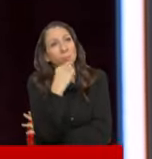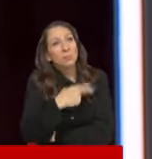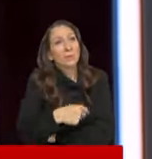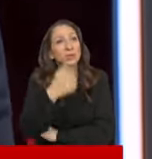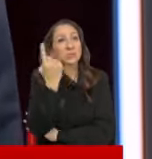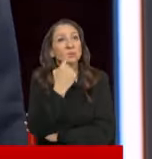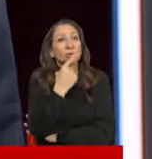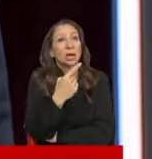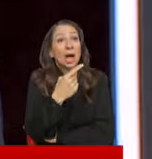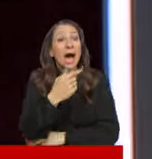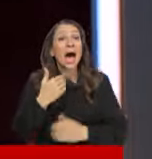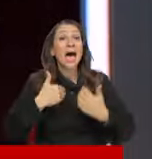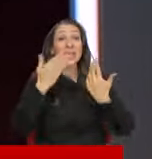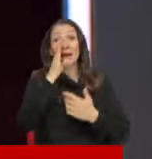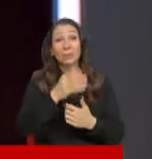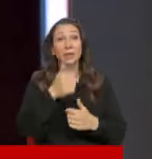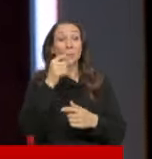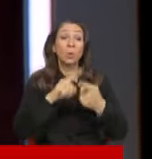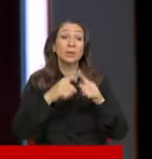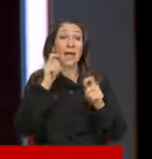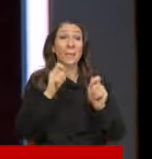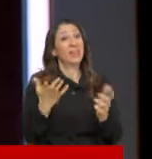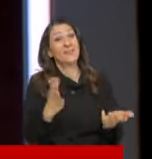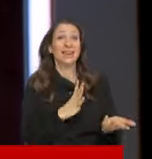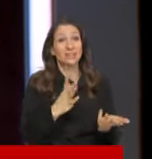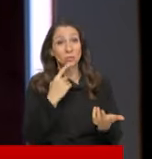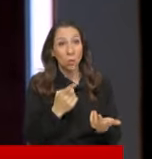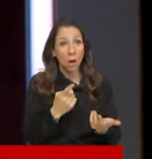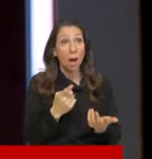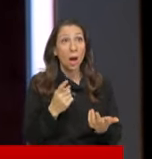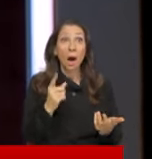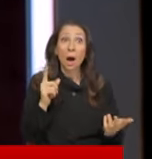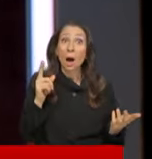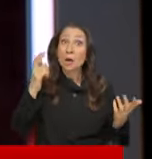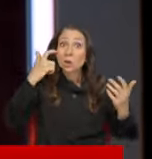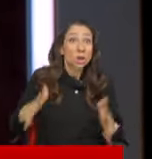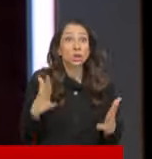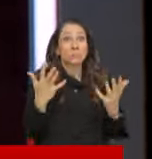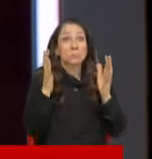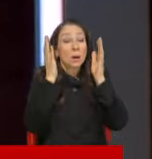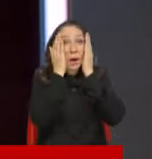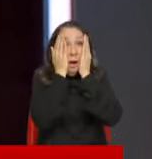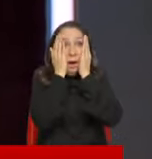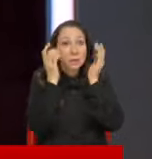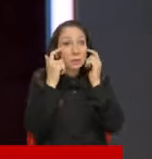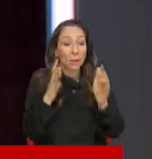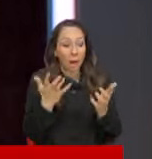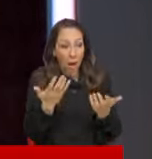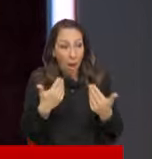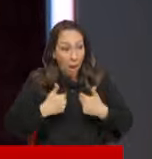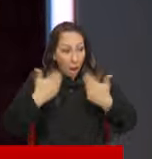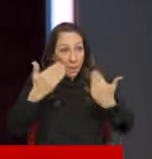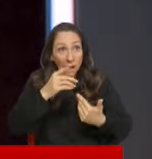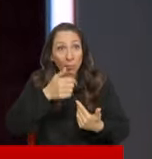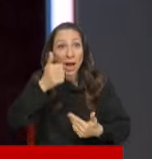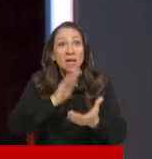Başkanı bir tanesi diyor ki adalet bakanı siyaset yapar Ne var ki bunda diyor hayretle dinledim şaşkınlıkla Dinledim Adalet bakanları